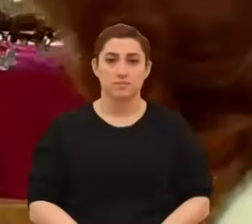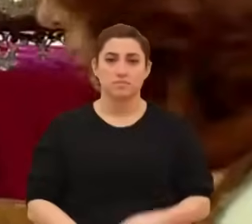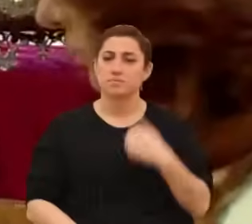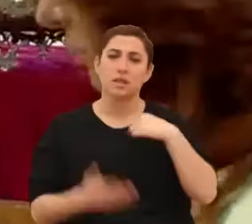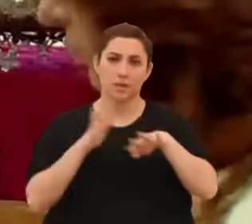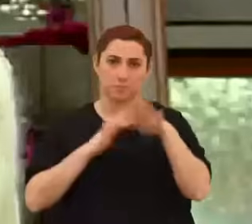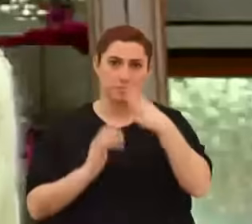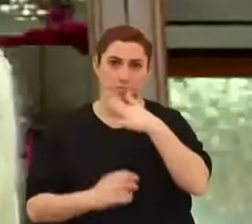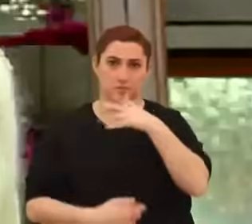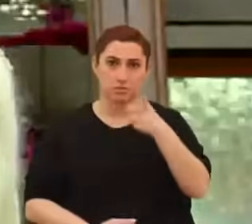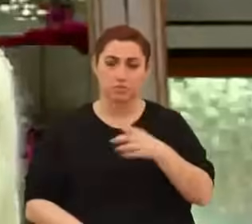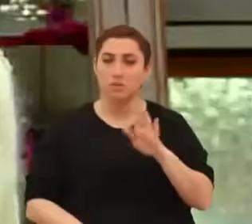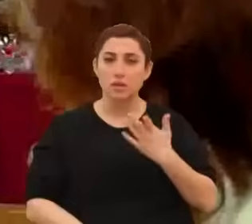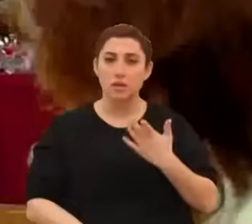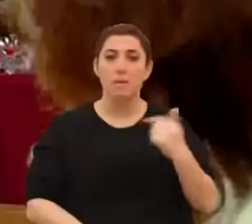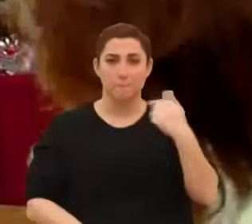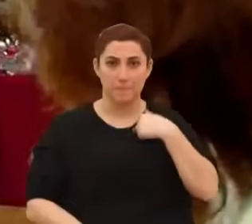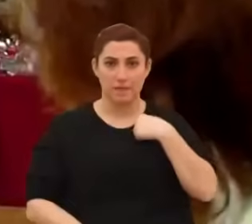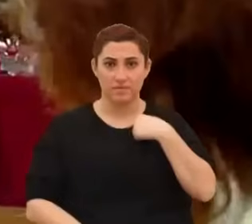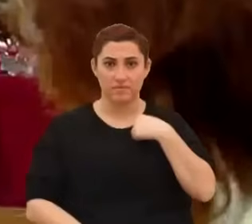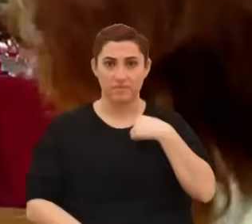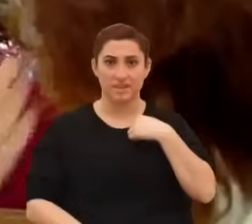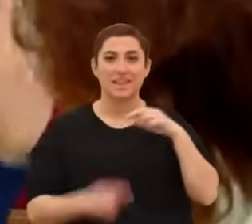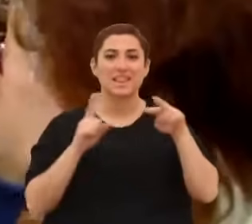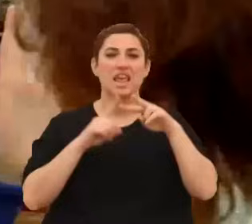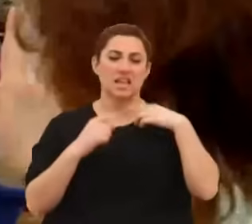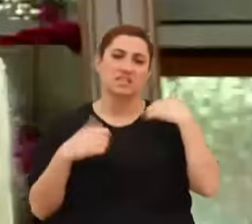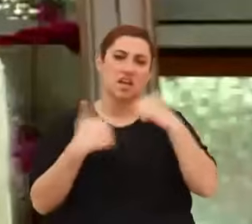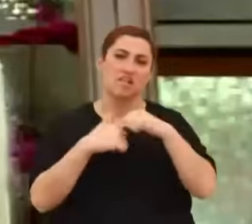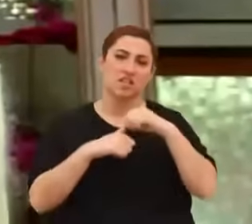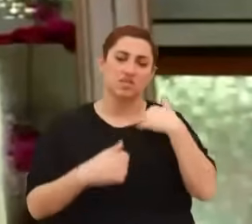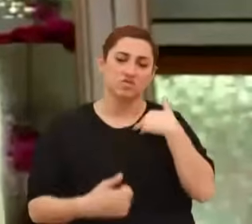Ben ne yapacağım biliyor musun? Ne? Ben Niyazi ile evleneceğim.